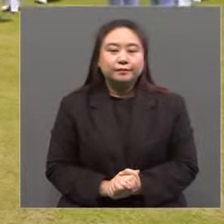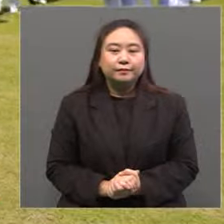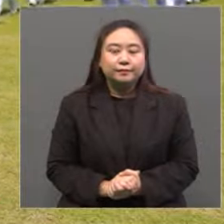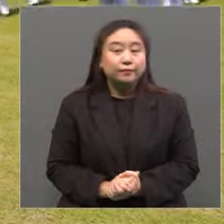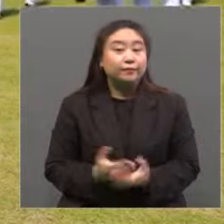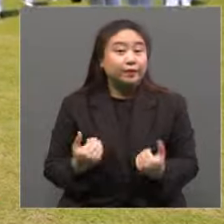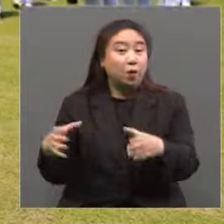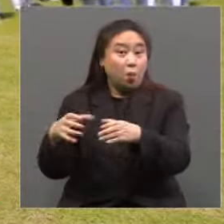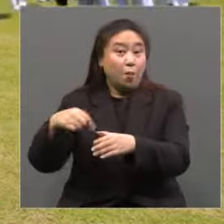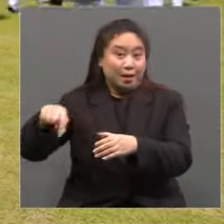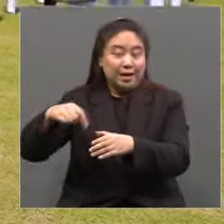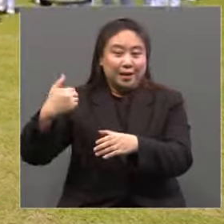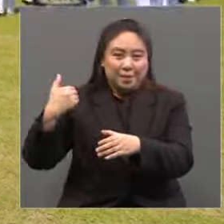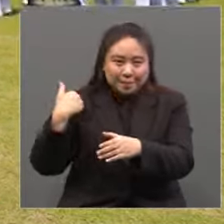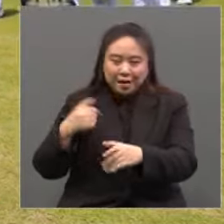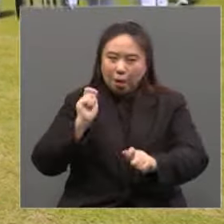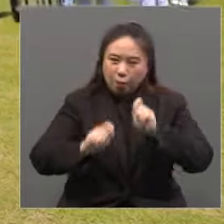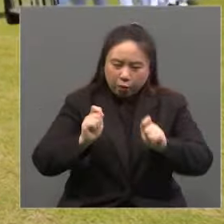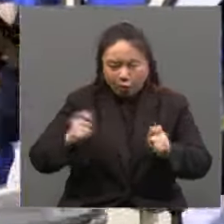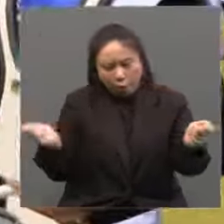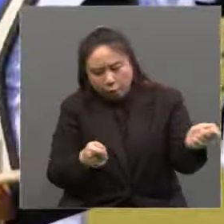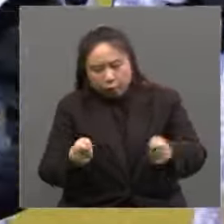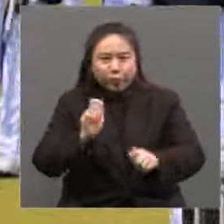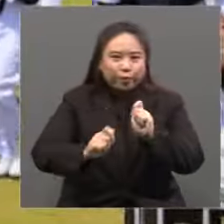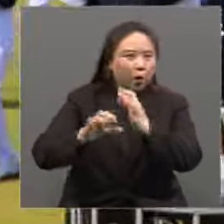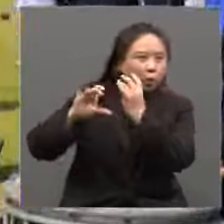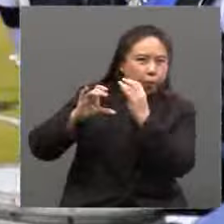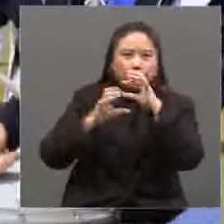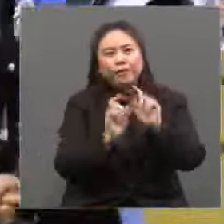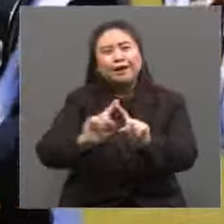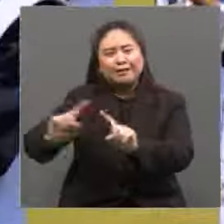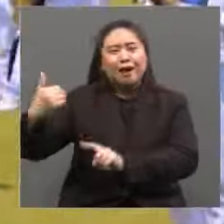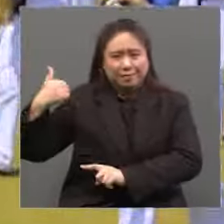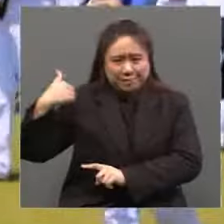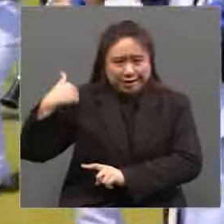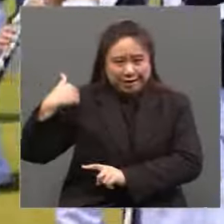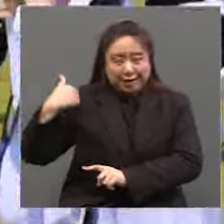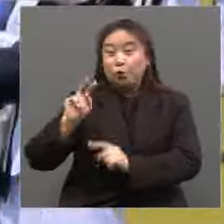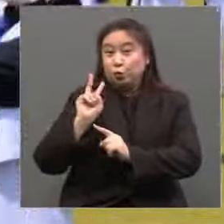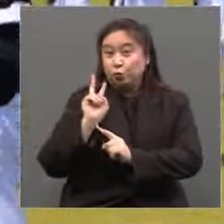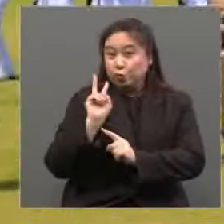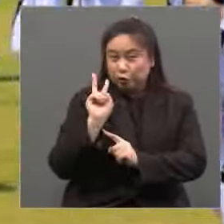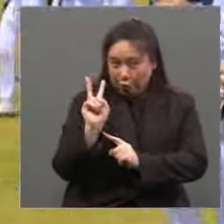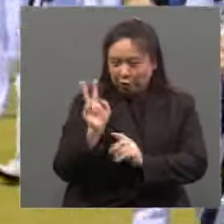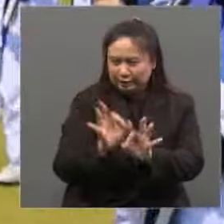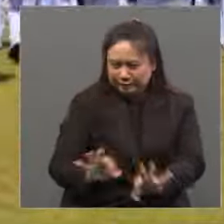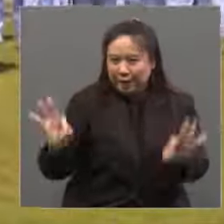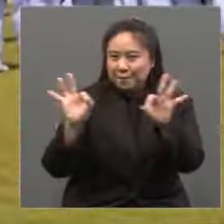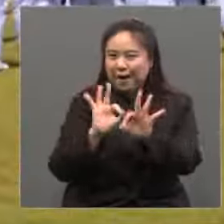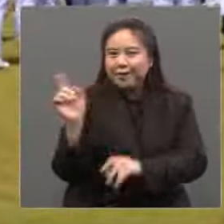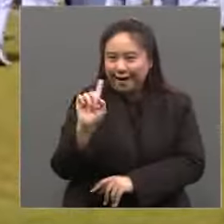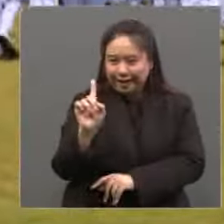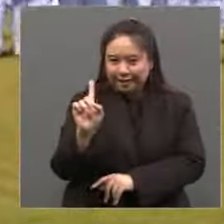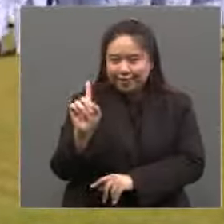ากวงโยธวาทิตจะมีเครื่องดนตรีที่เป็นหัวใจหลักของวงแล้วแต่อีกหนึ่งสิ่งที่เป็นสีสันของวงและขาดไม่ได้คือคั